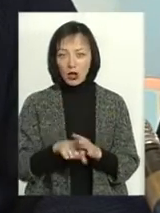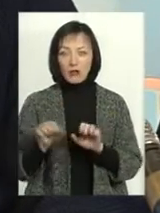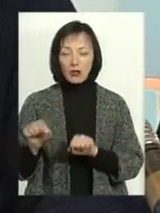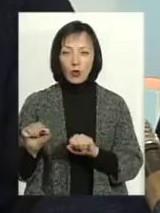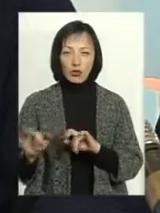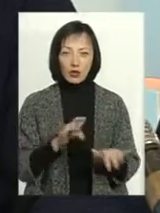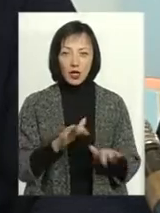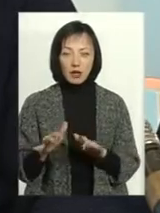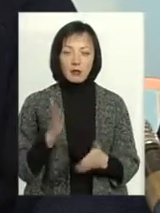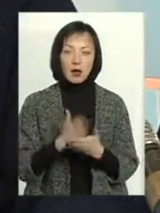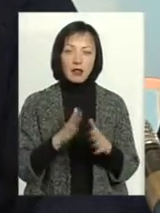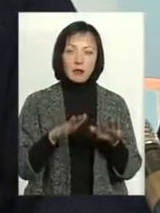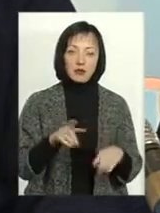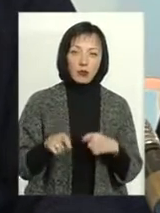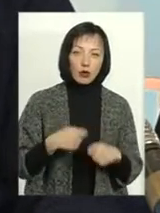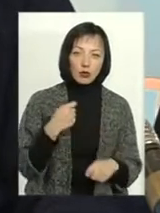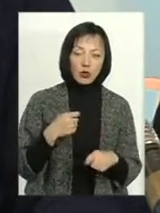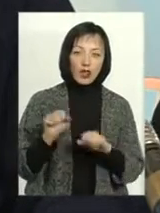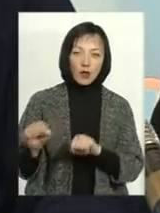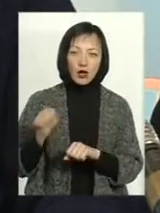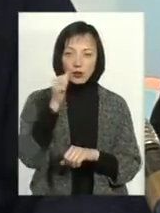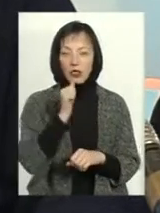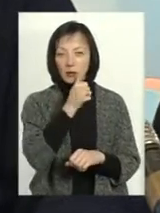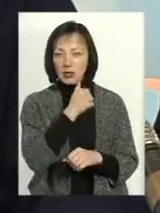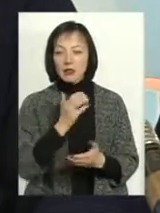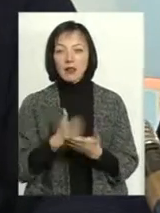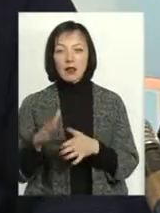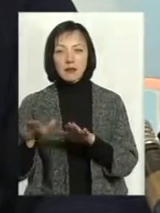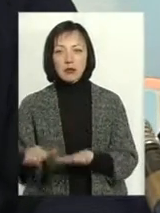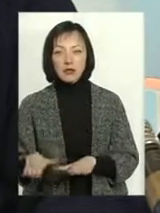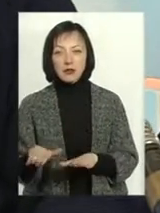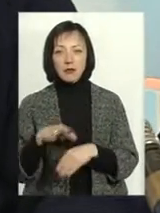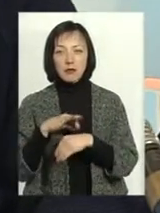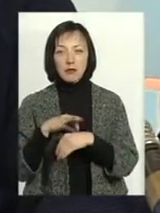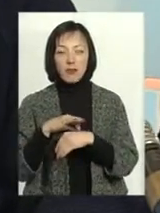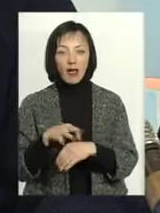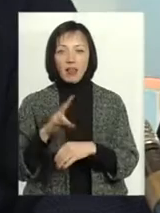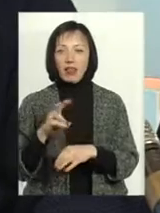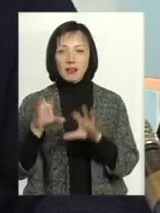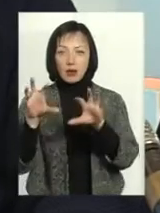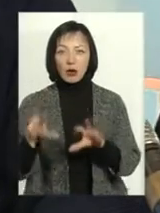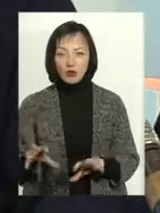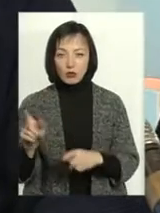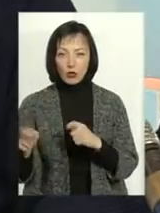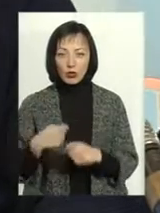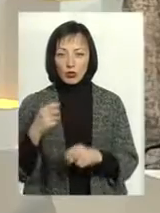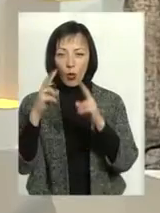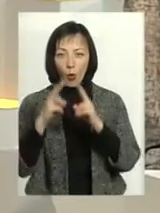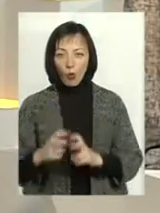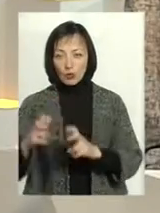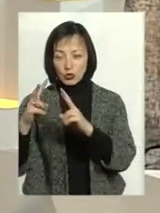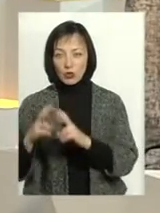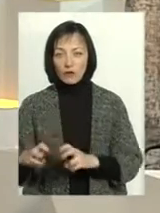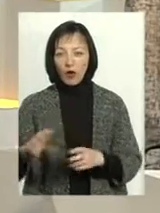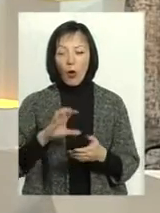адвокатську діяльність, мало місце порушення адвокатської таємниці, мало місце проведення несанкціонованих з порушенням обшуків